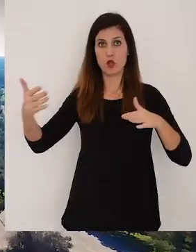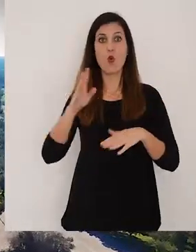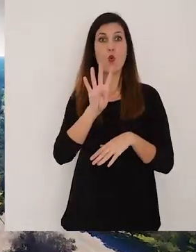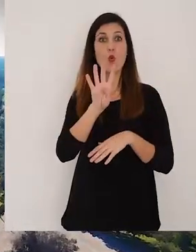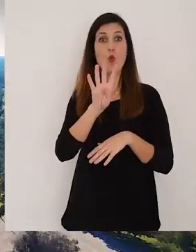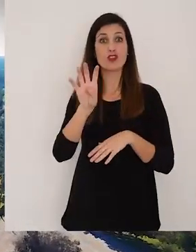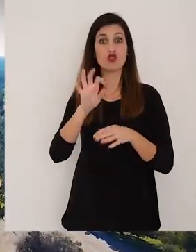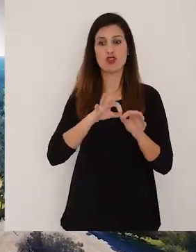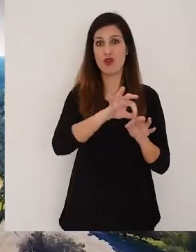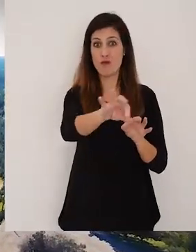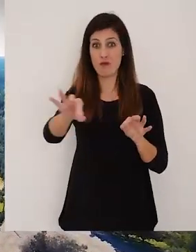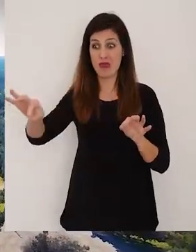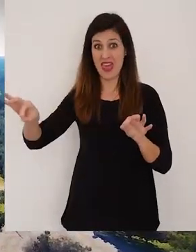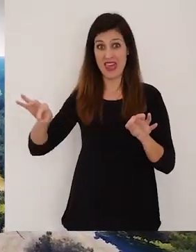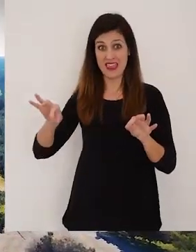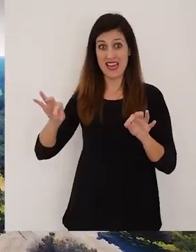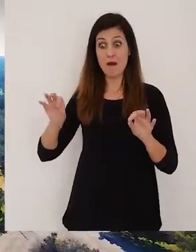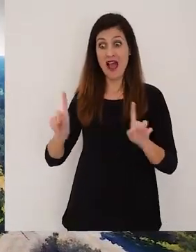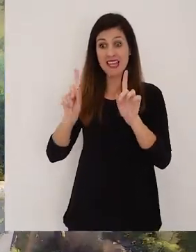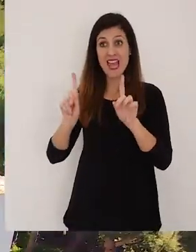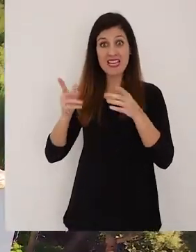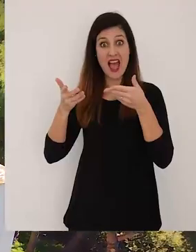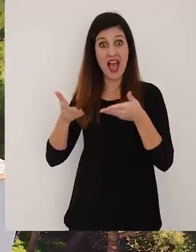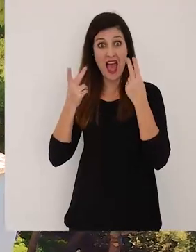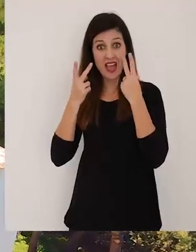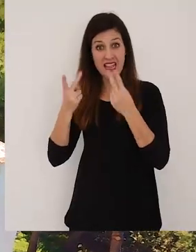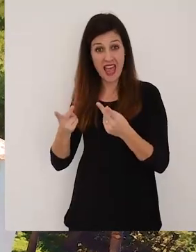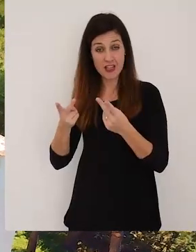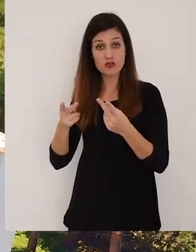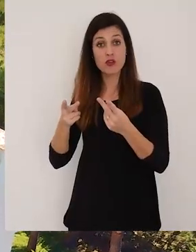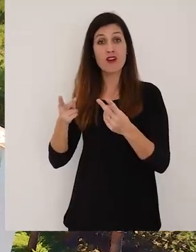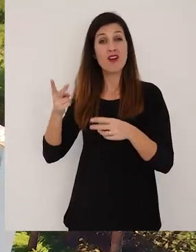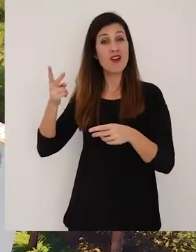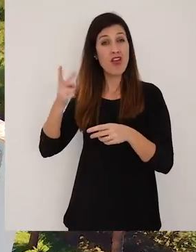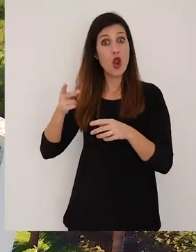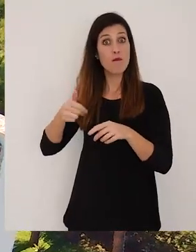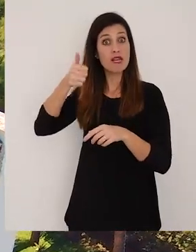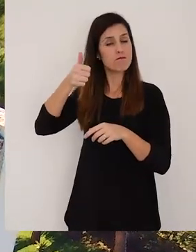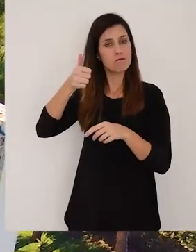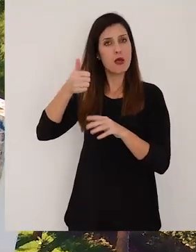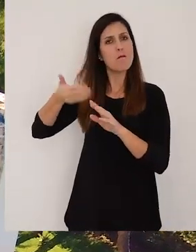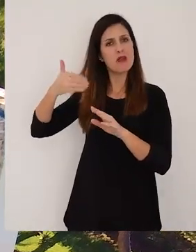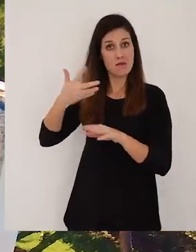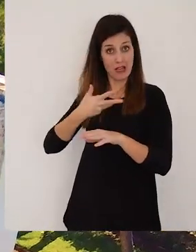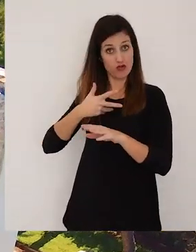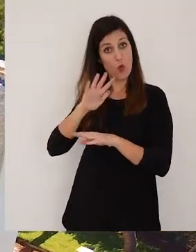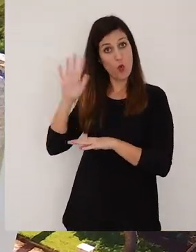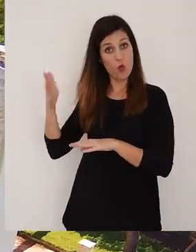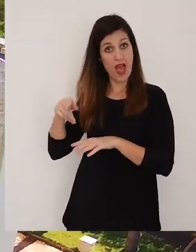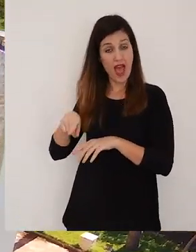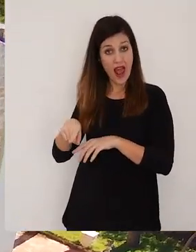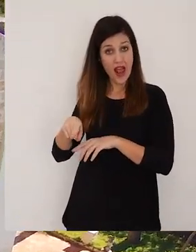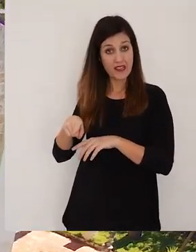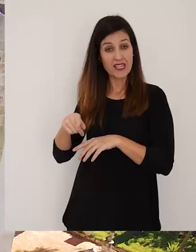quadri e sorge su una struttura più antica demolita nel 1956, già riscontrabile storicamente agli inizi